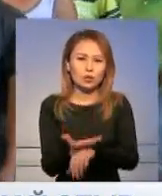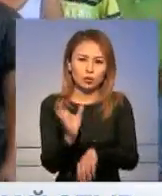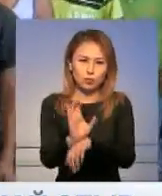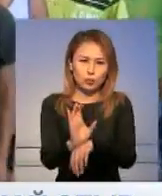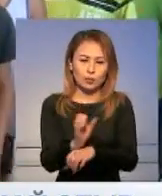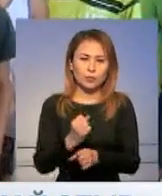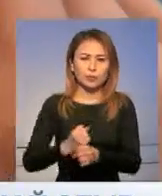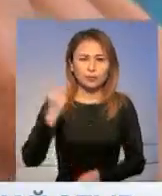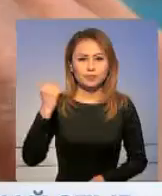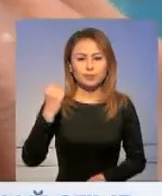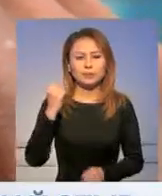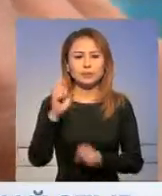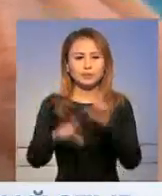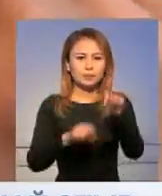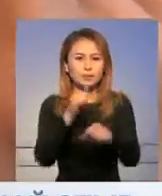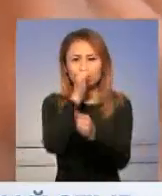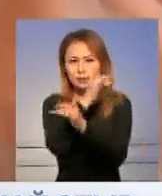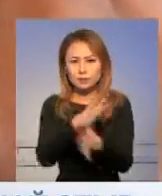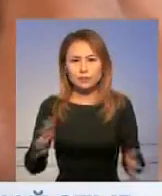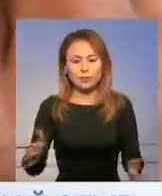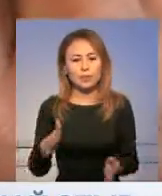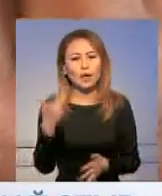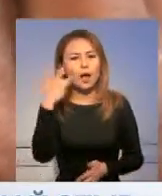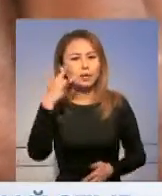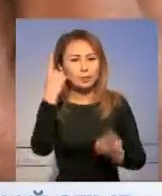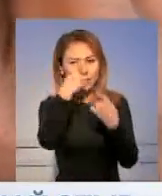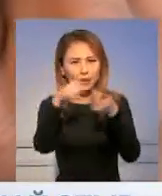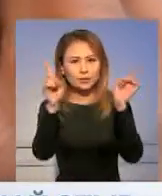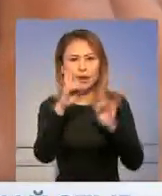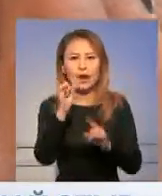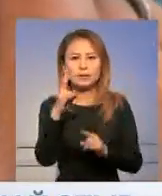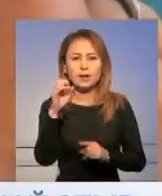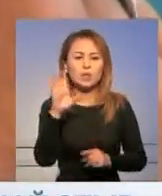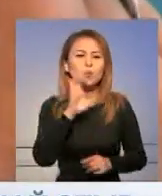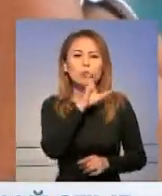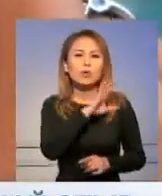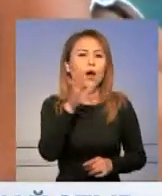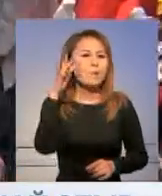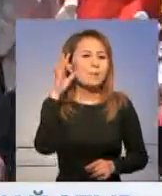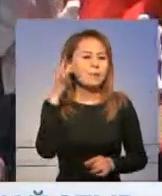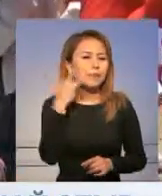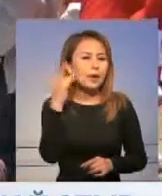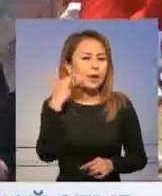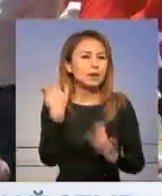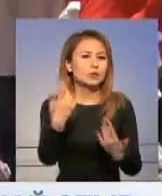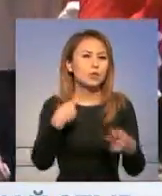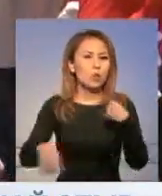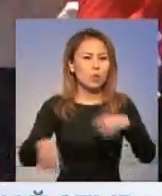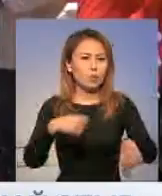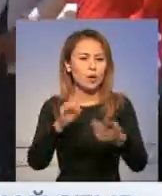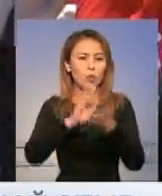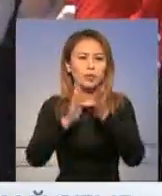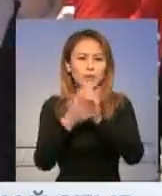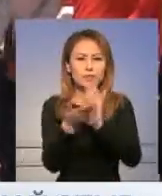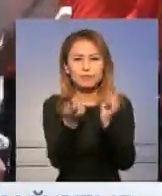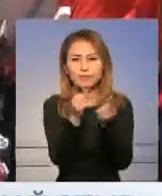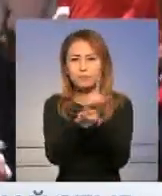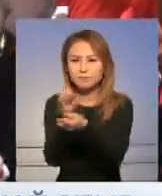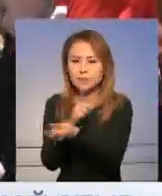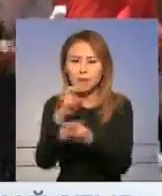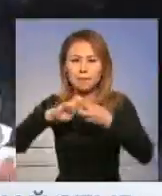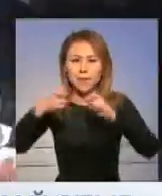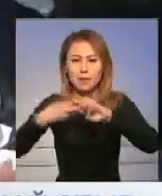күштер қорқытып ықпал ете алмайды. Айта кетейік, ақш, Мексика және Канада елдері солтүстік америкалық еркін сауда келісіміне өзгеріс